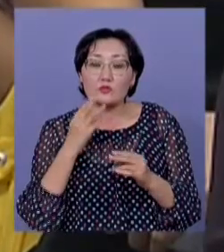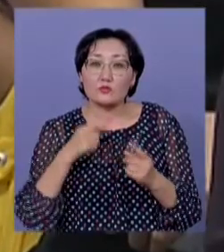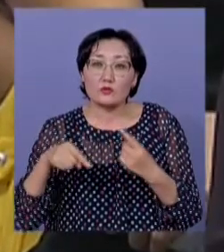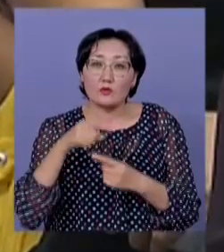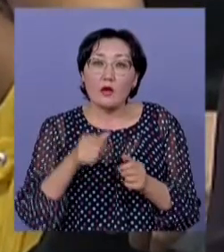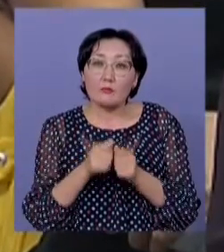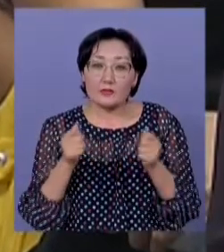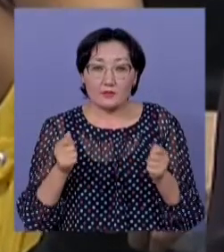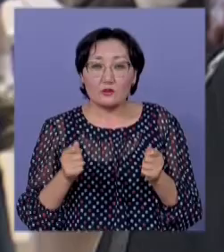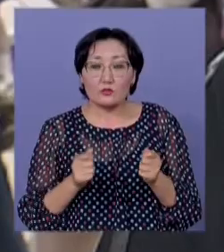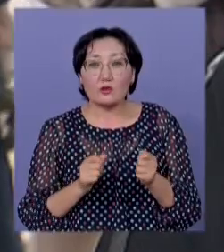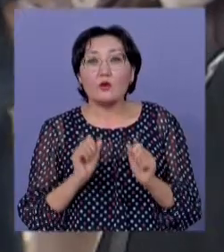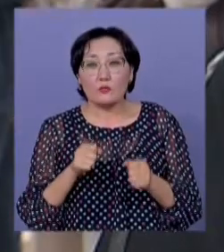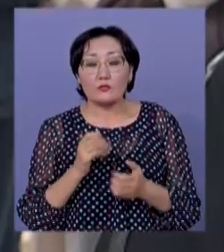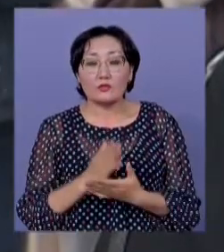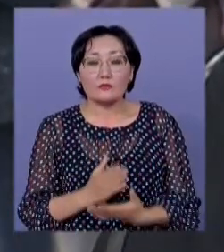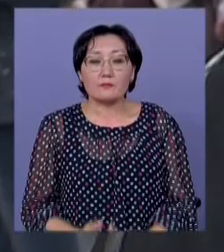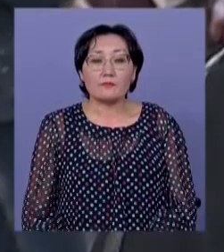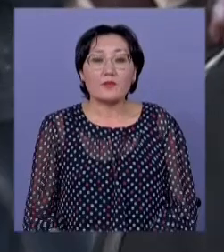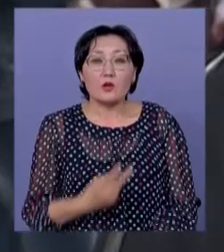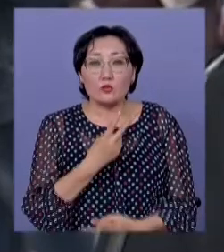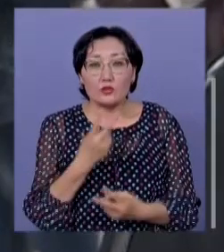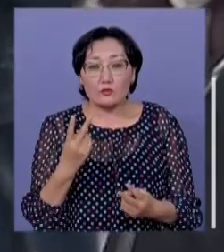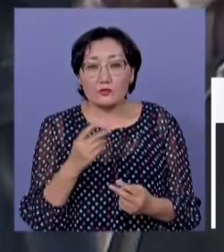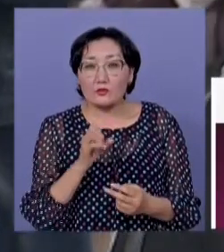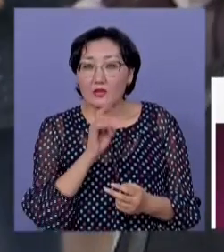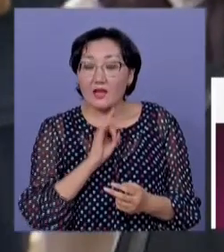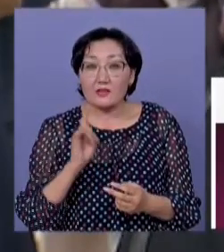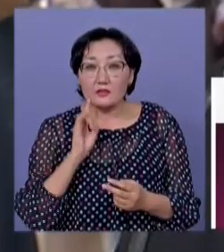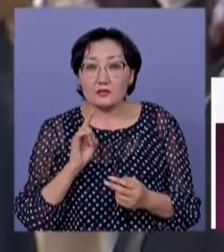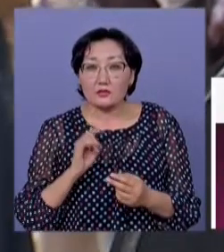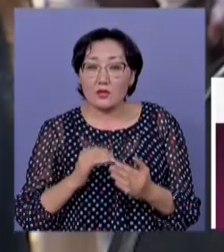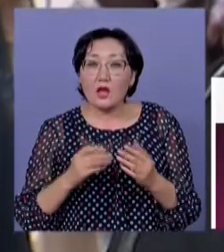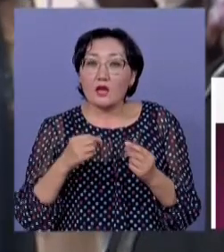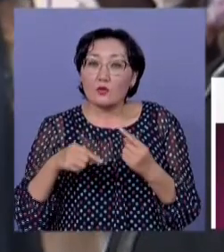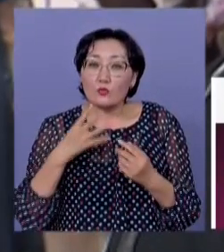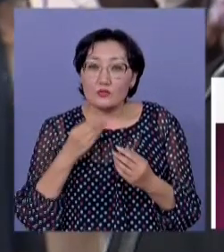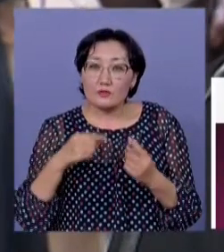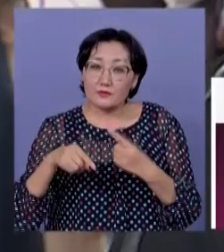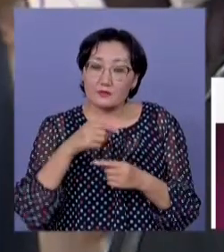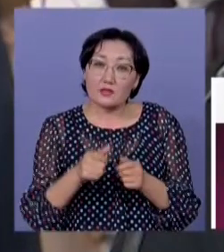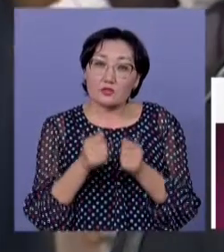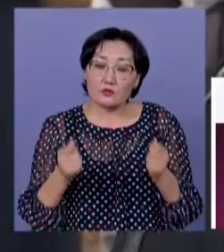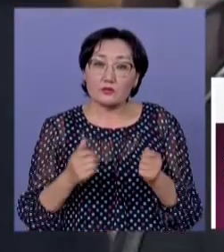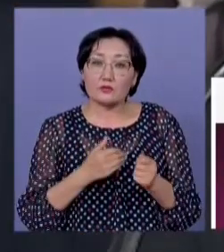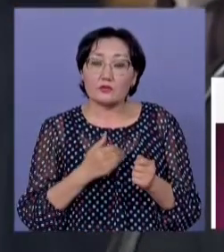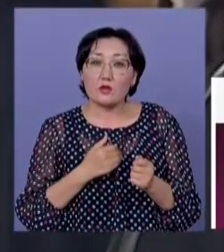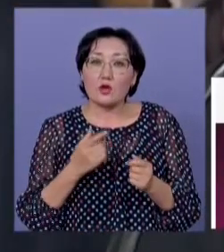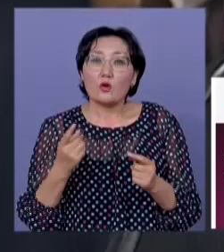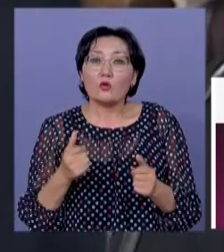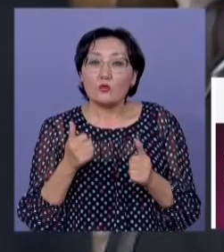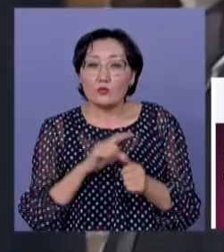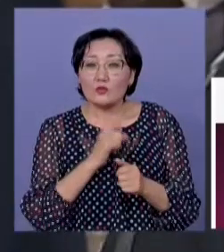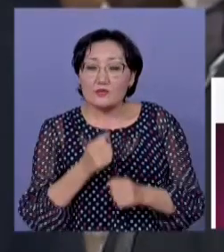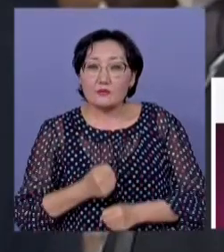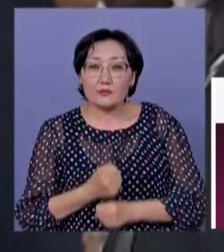кетуге мүмкіндік алып отыр. Көрініп тұрды, әйелдердің өз кісі келетін, кәсіп ашқысы келетін, енді мықты поддержка болып жатыр